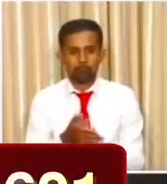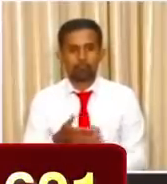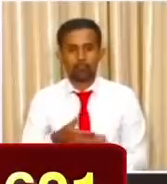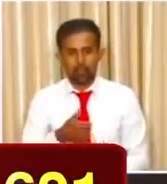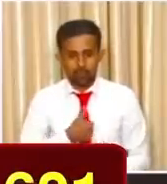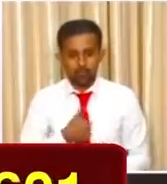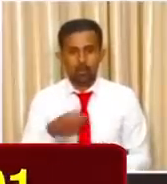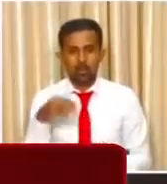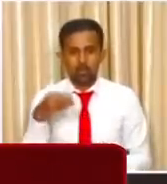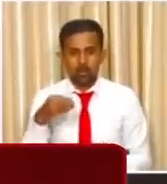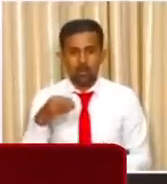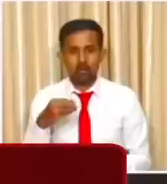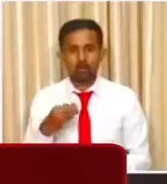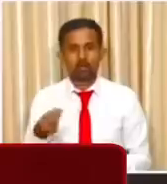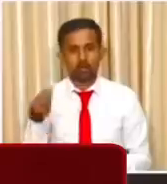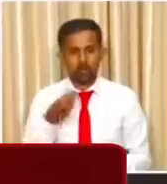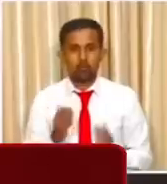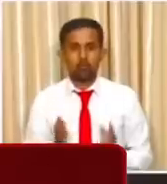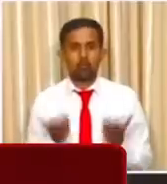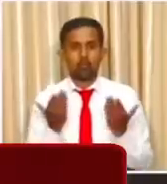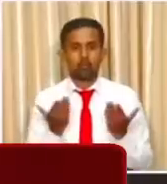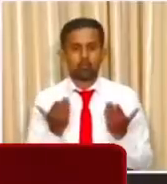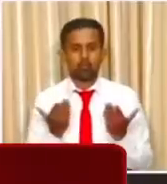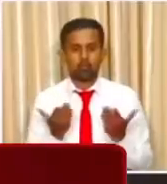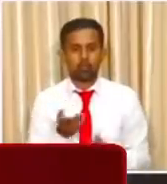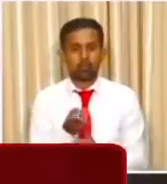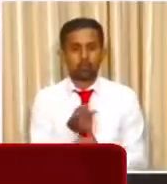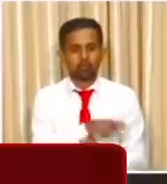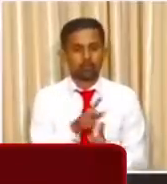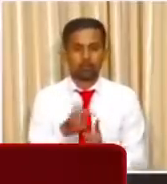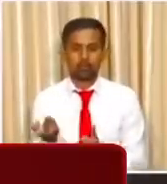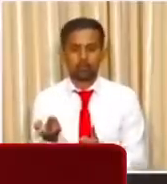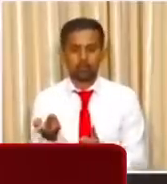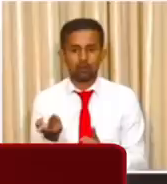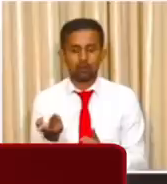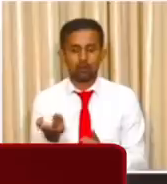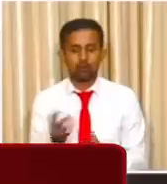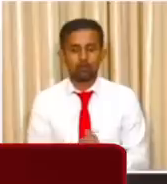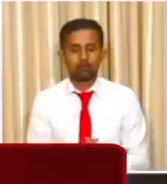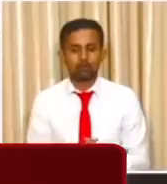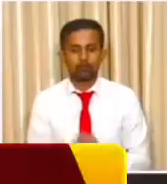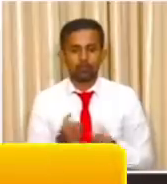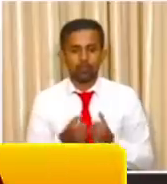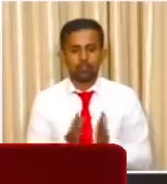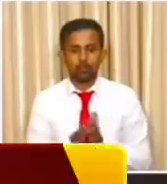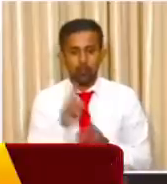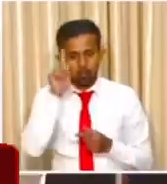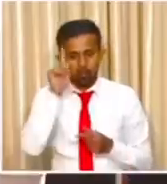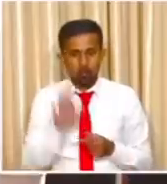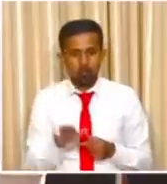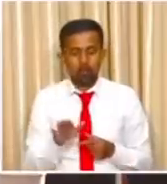එකඟතාවයන් සහිත ණය මුදල් වලින් මේවා ආරම්භ කරයි. ඒතර පැති දෙකකට මුහුණ දෙන ව්‍යවසායකයා. එකක් මොකද්ද? තමන් අපේක්ෂා කරන